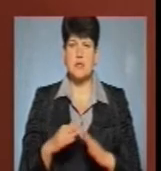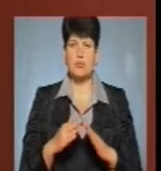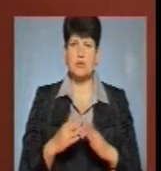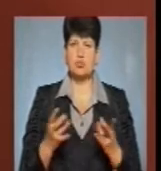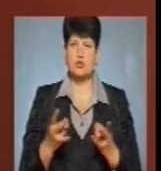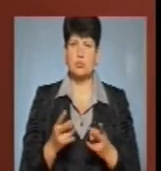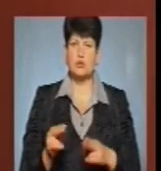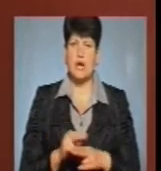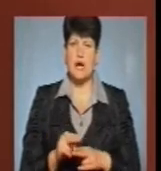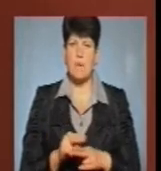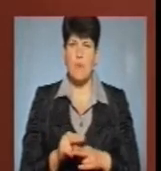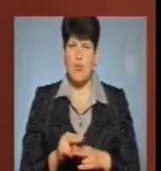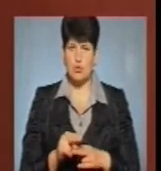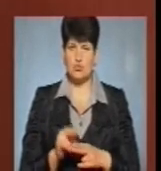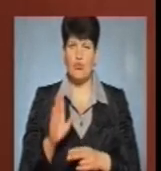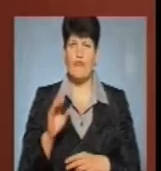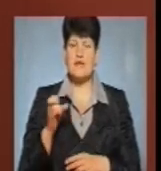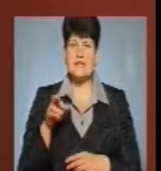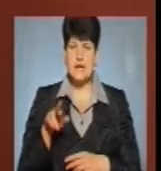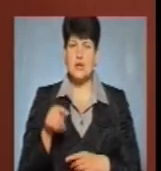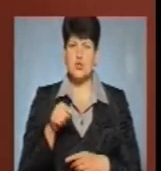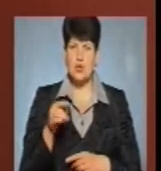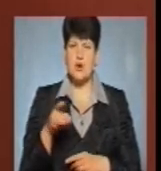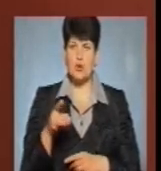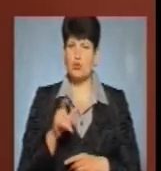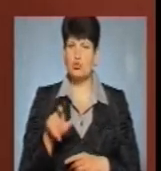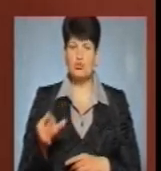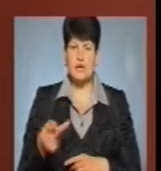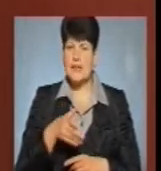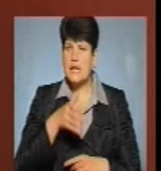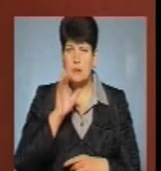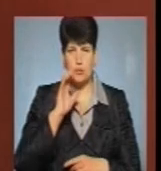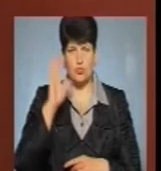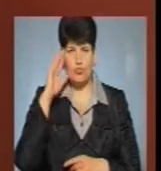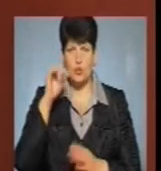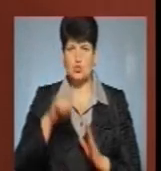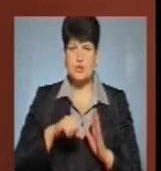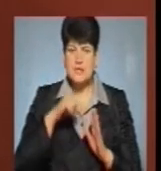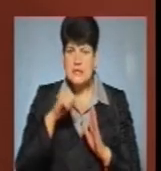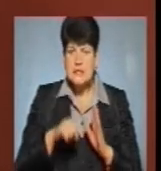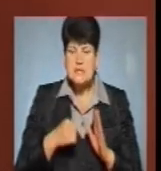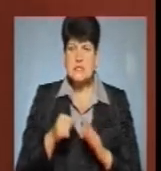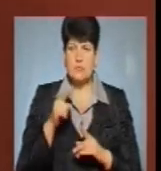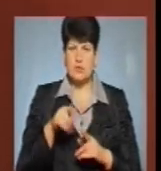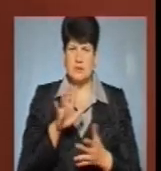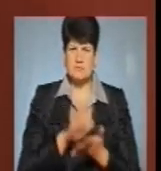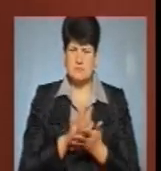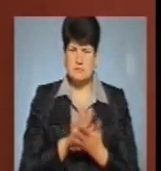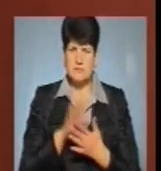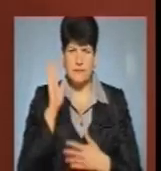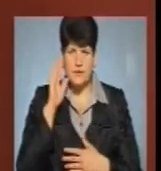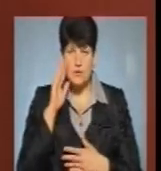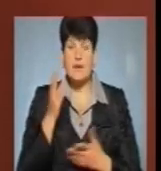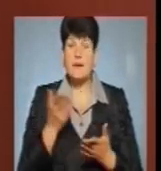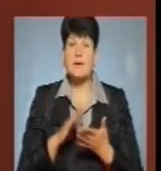потребує ремонту. У Вістрі цього ж району люди не п'ють води з криниць, бо після паводку вона з намулом. Яка